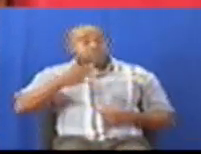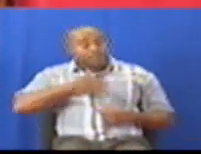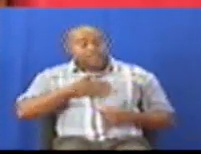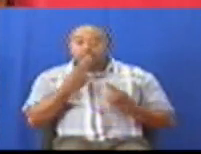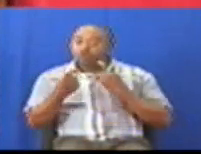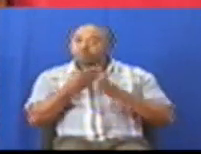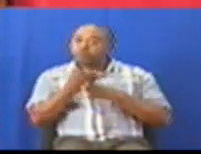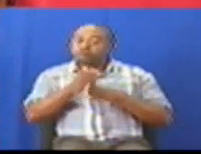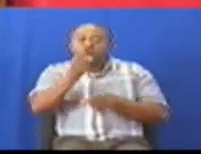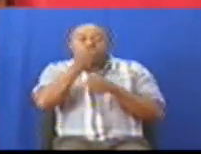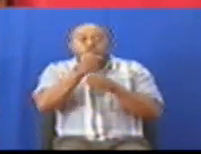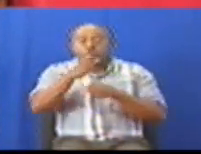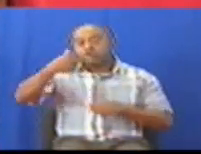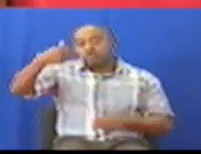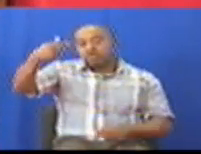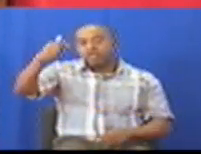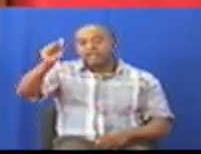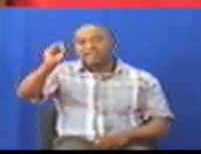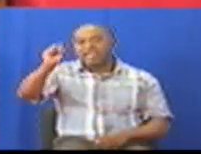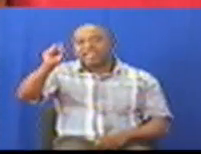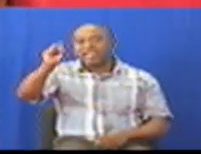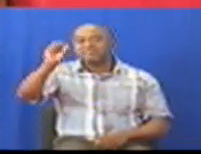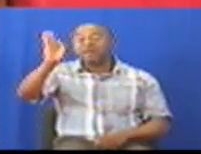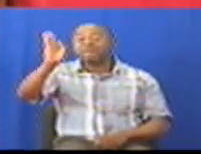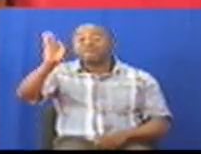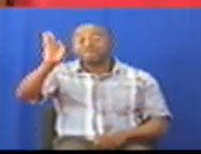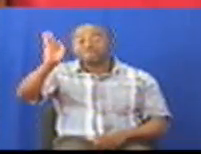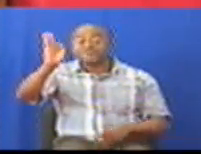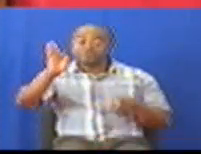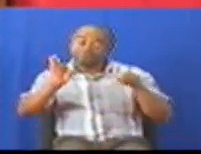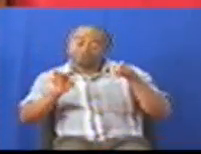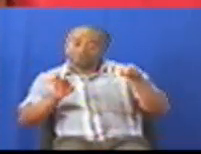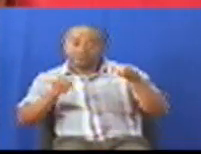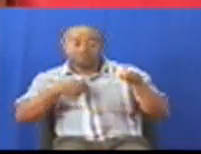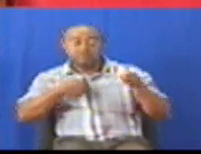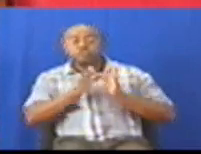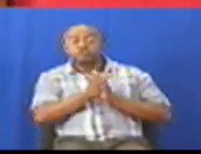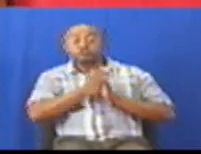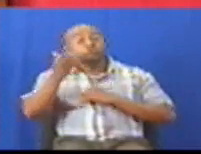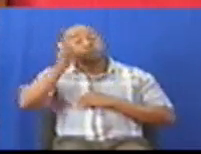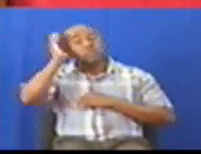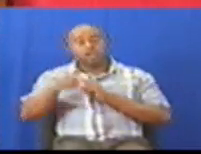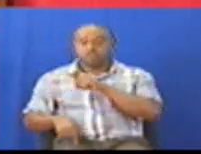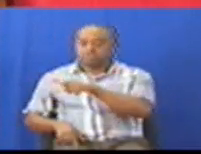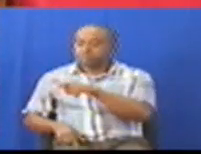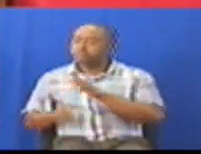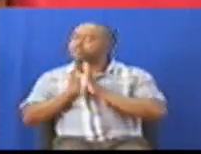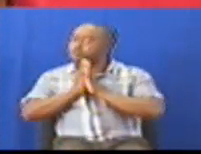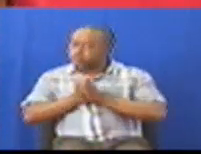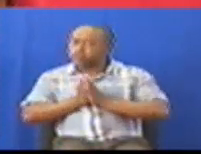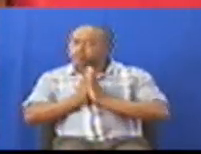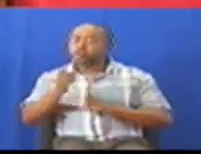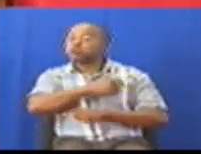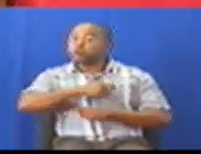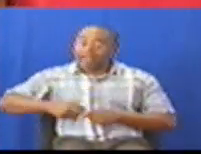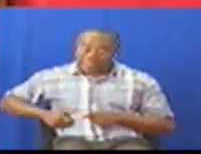TASAF. Ninajua itakuwa kwingine lakini ndio iko vijijini. Ninaishukuru serikali. Namshukuru sana Rais na